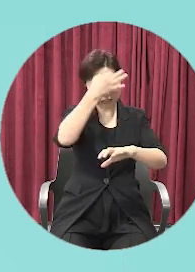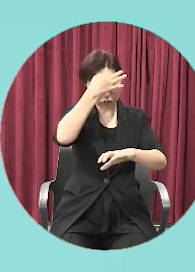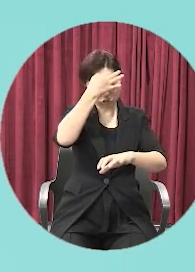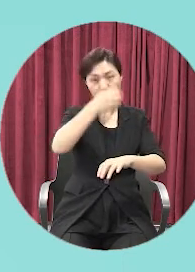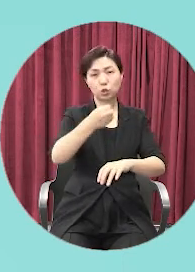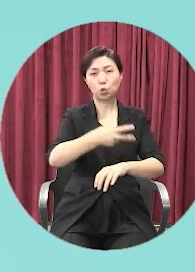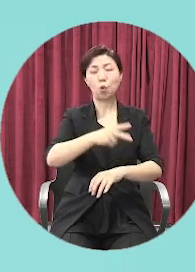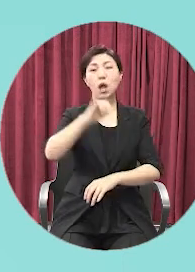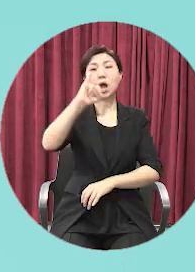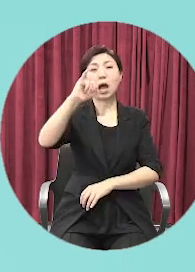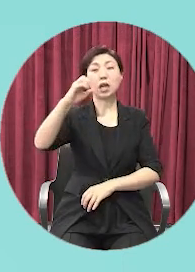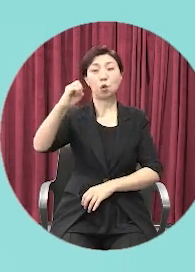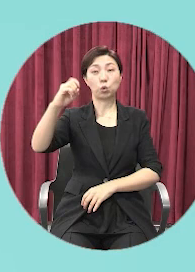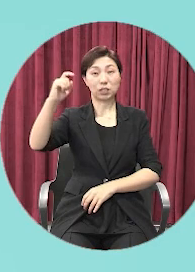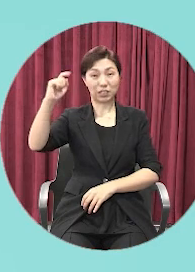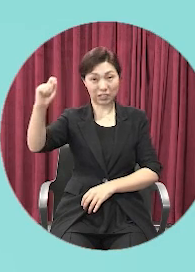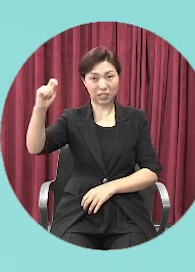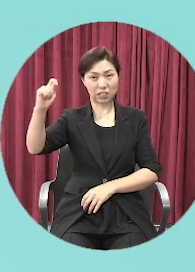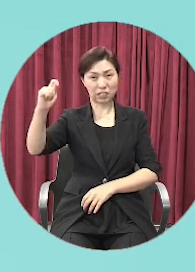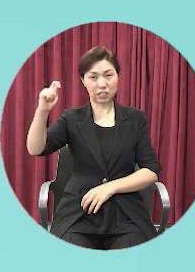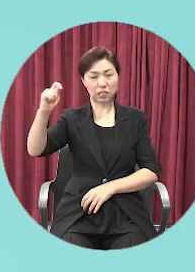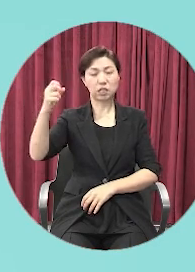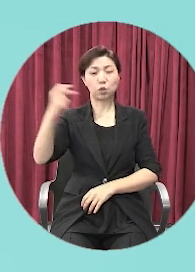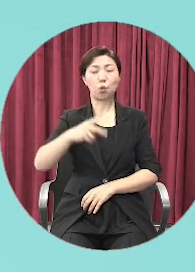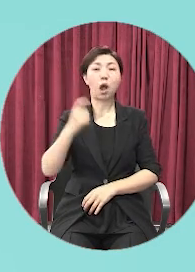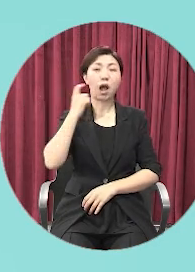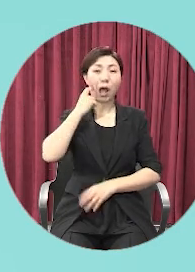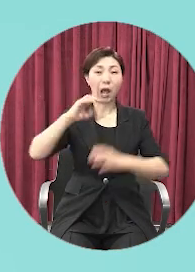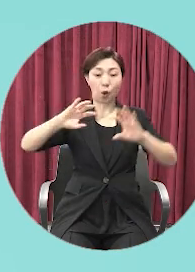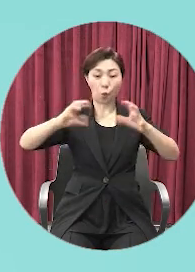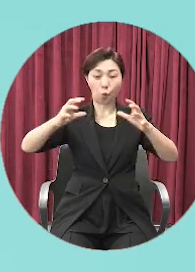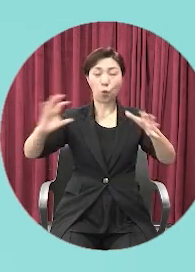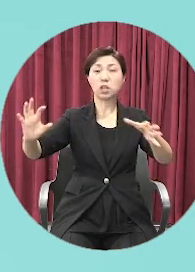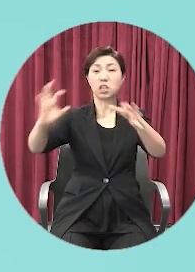IoT 메타버스를 통해서 나오는 그런 기술의